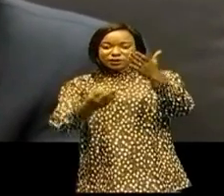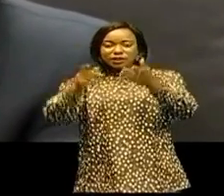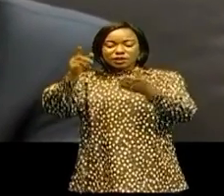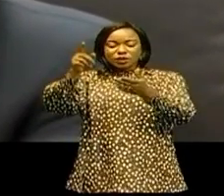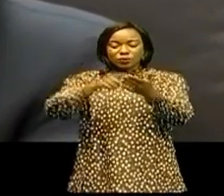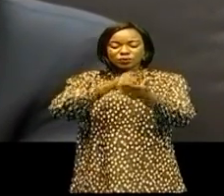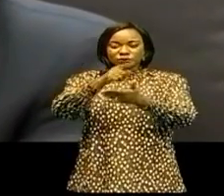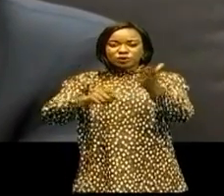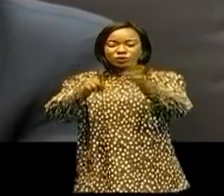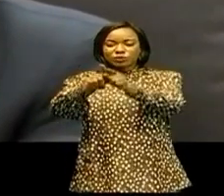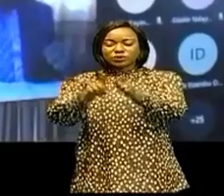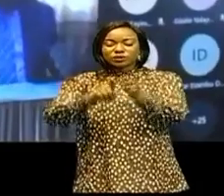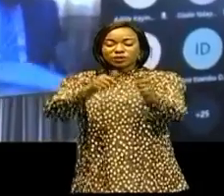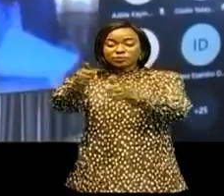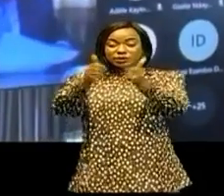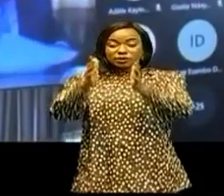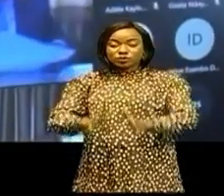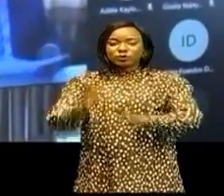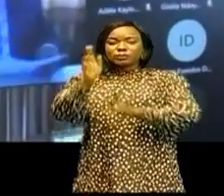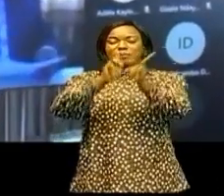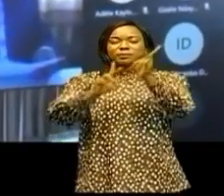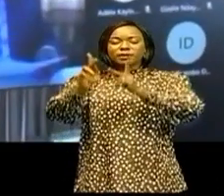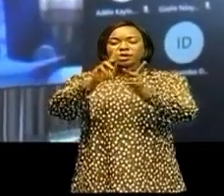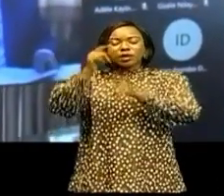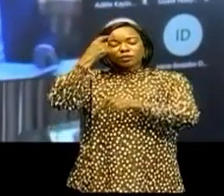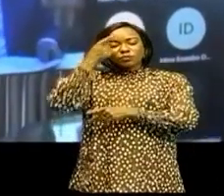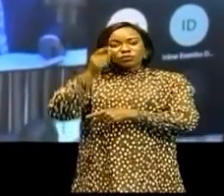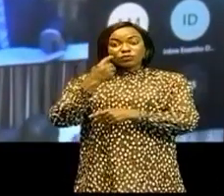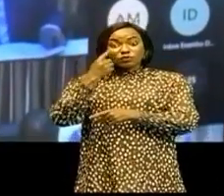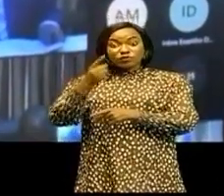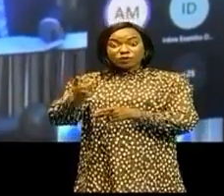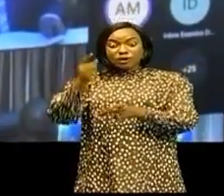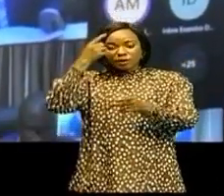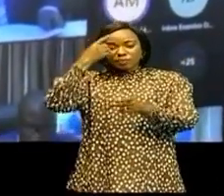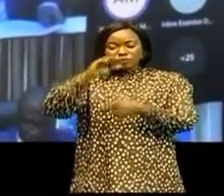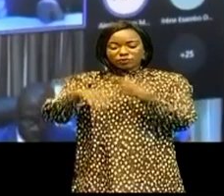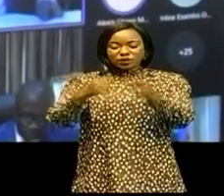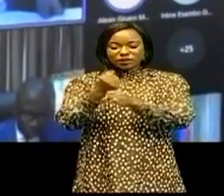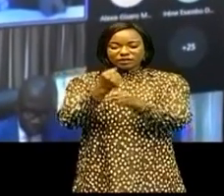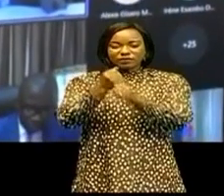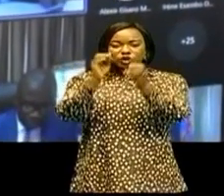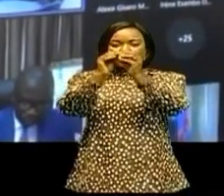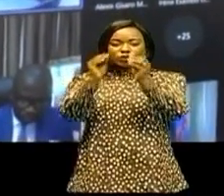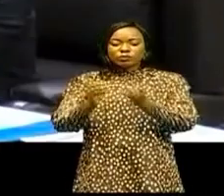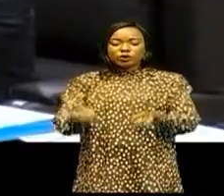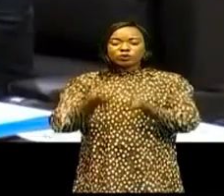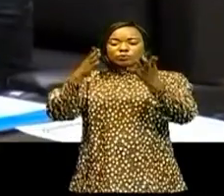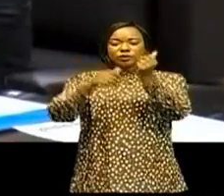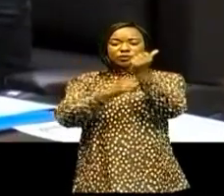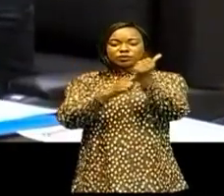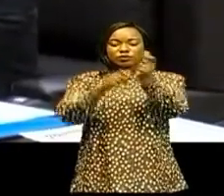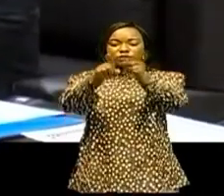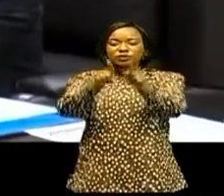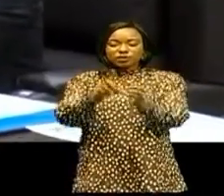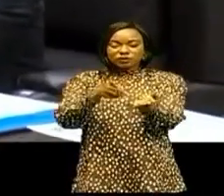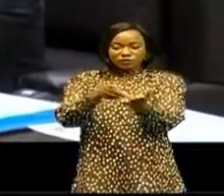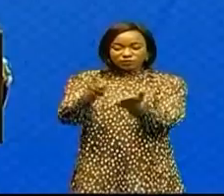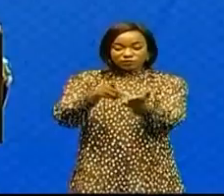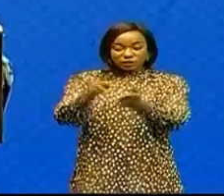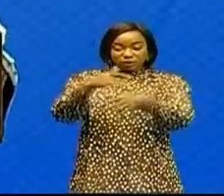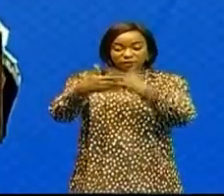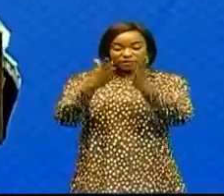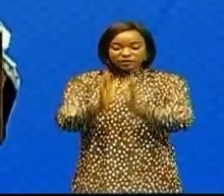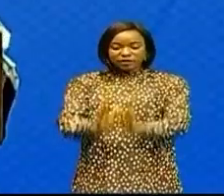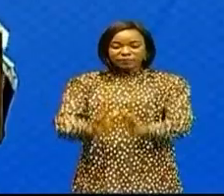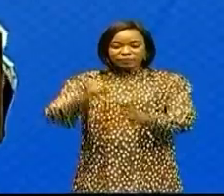référence de l'administration publique en vue de la maîtrise des effectifs et de la masse salariale. Le